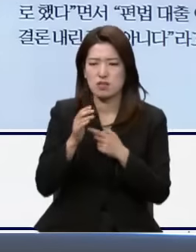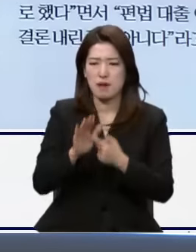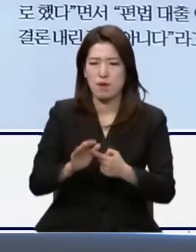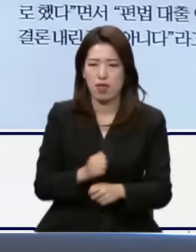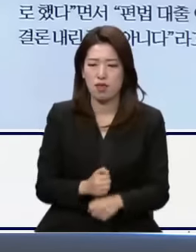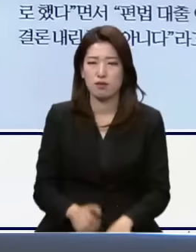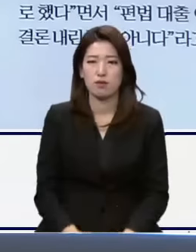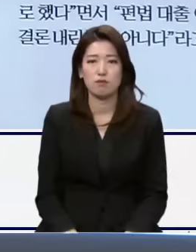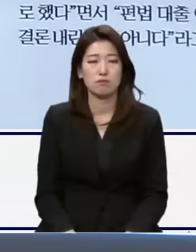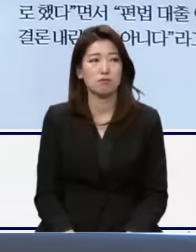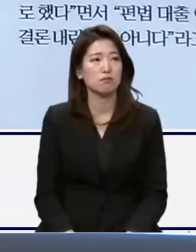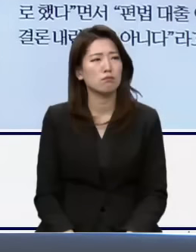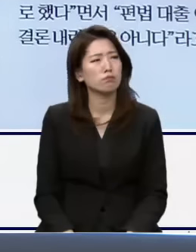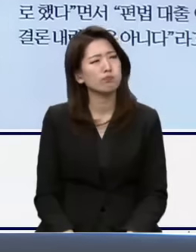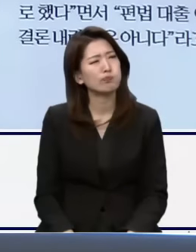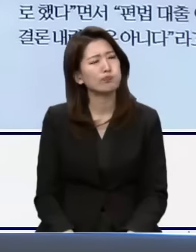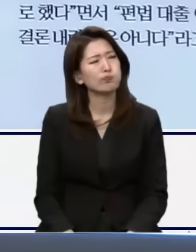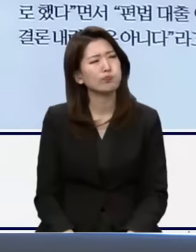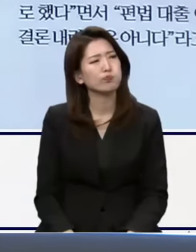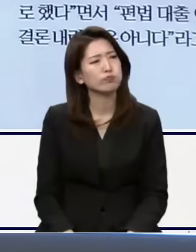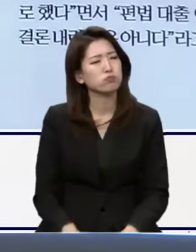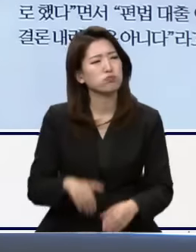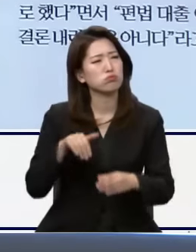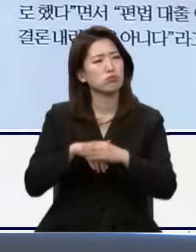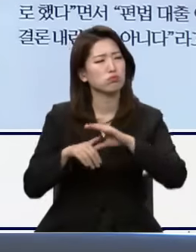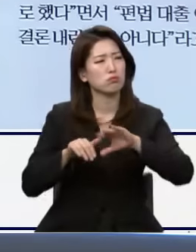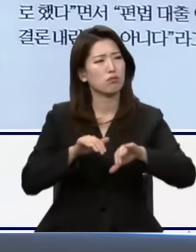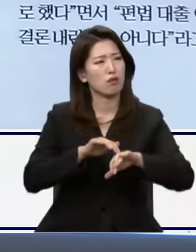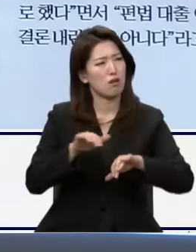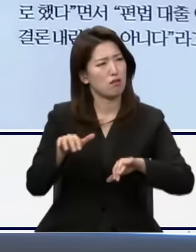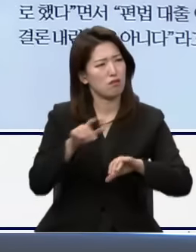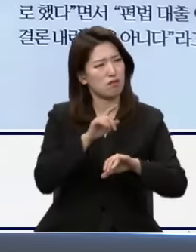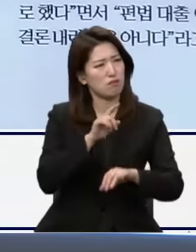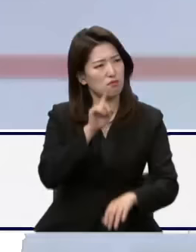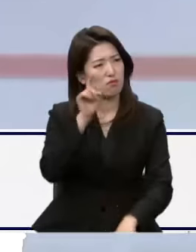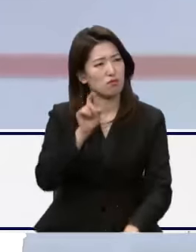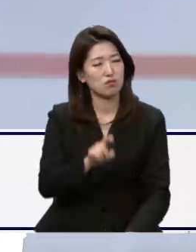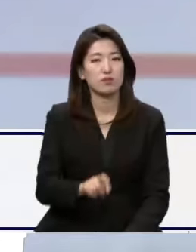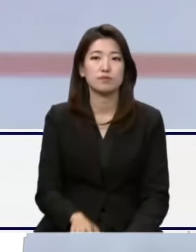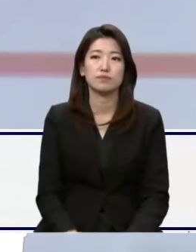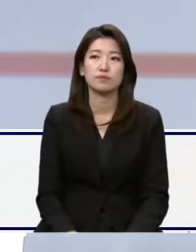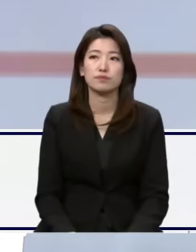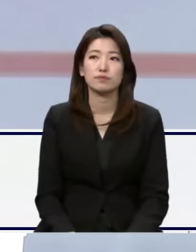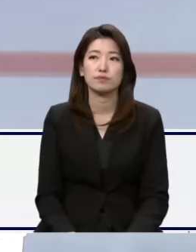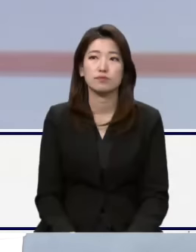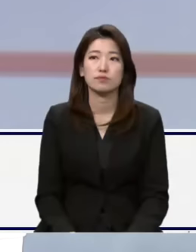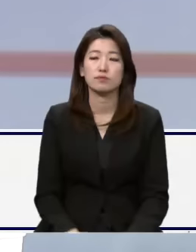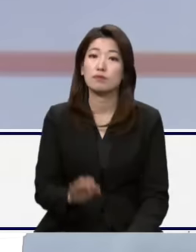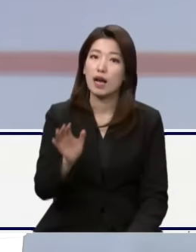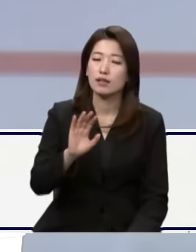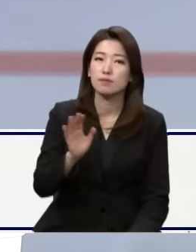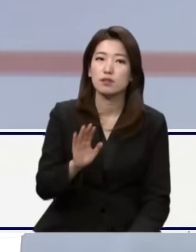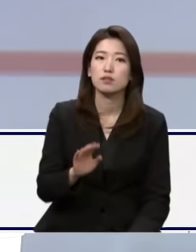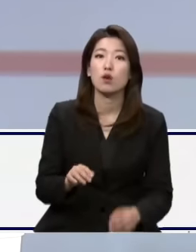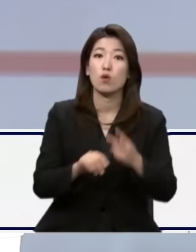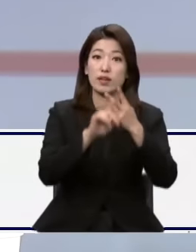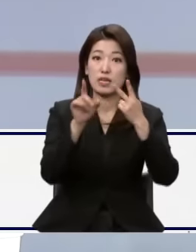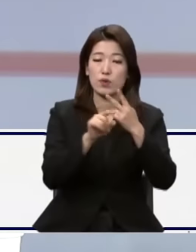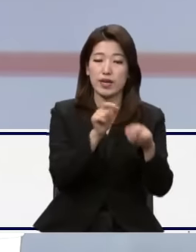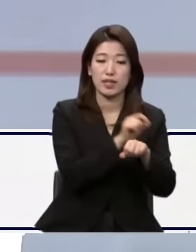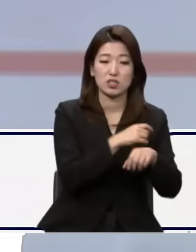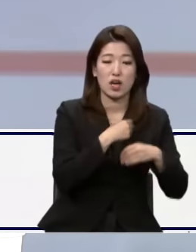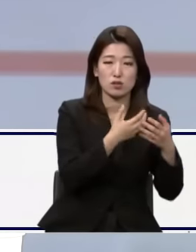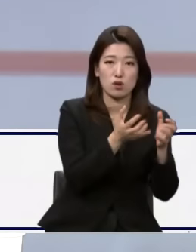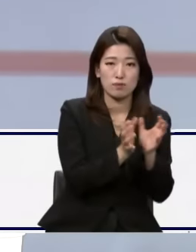일각에서는 어 이거 총성 개입 아니야라는 논란도 있는 것 같거든요 아닙니다 올 2월에 행정안전부와 금융감독 사이에 양해 각사